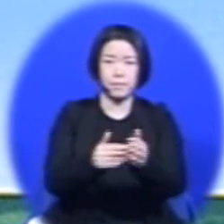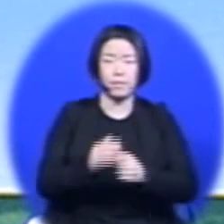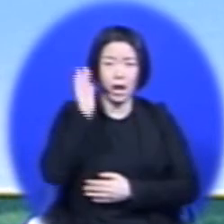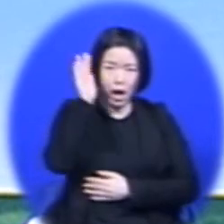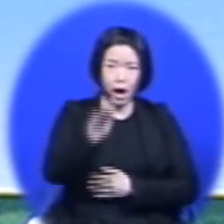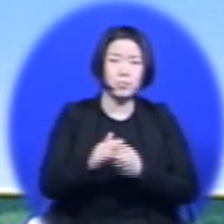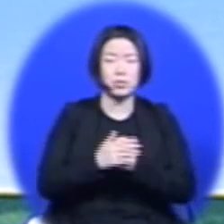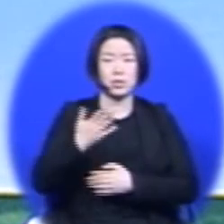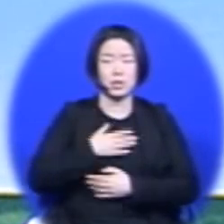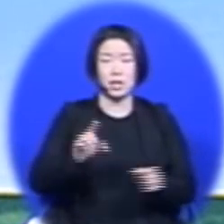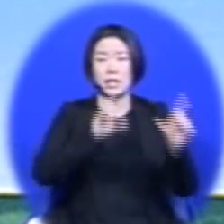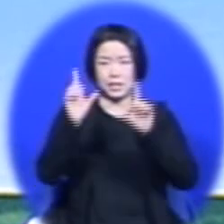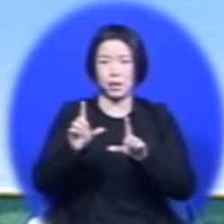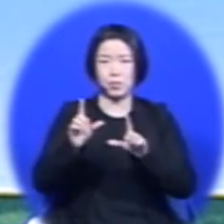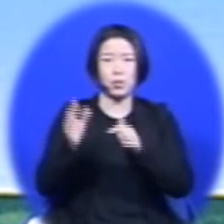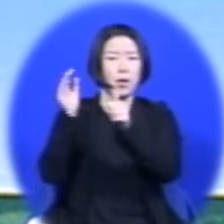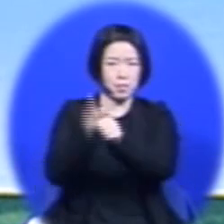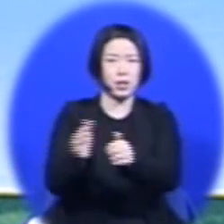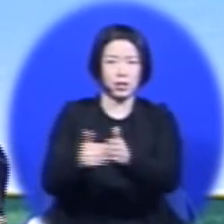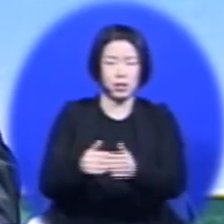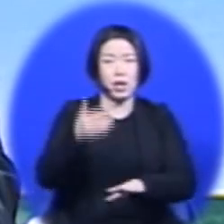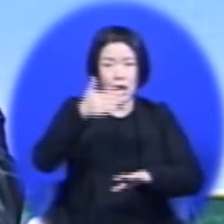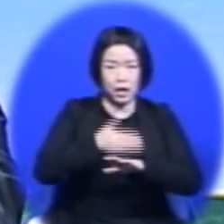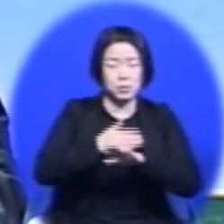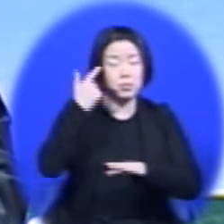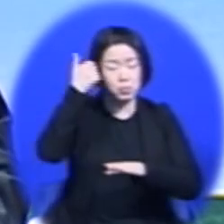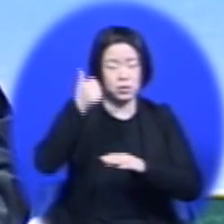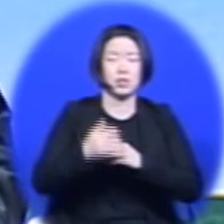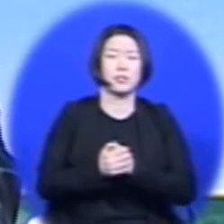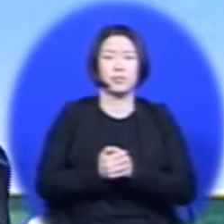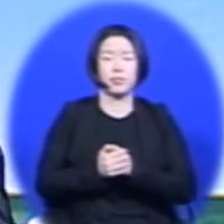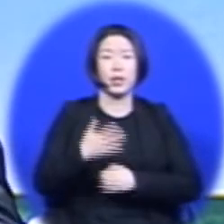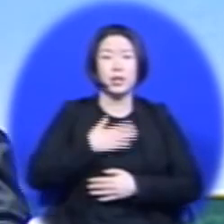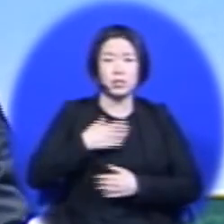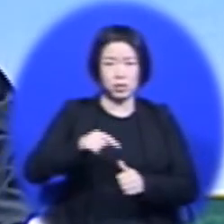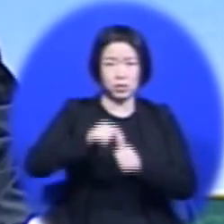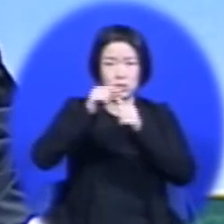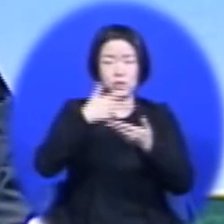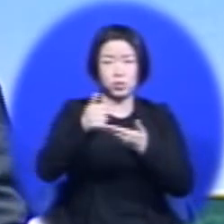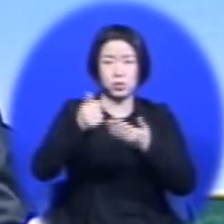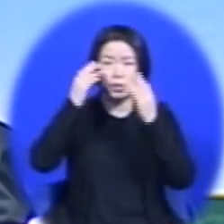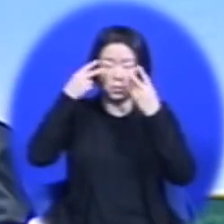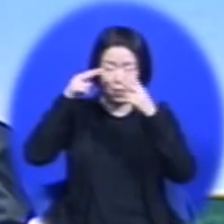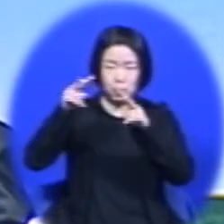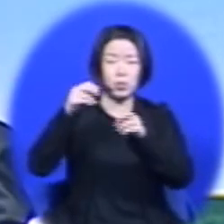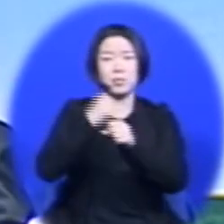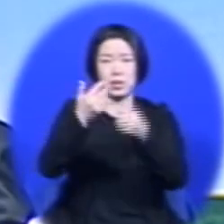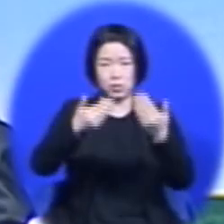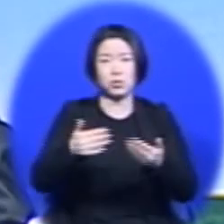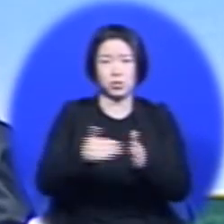앞으로 저의 삶도요. 감사합니다, 목사님. 저를 건지신 주님을 바라보게 해주셨어요.